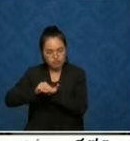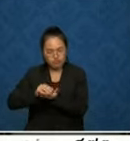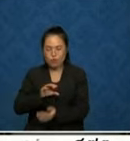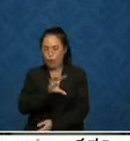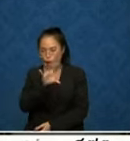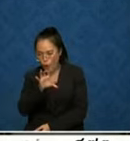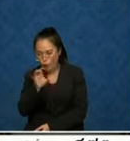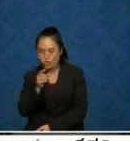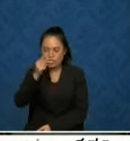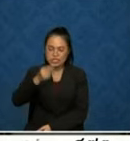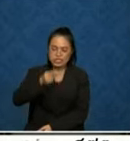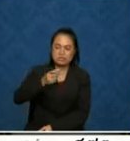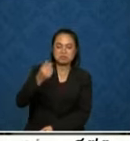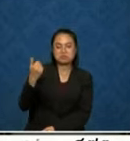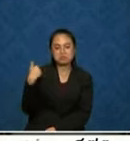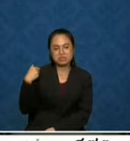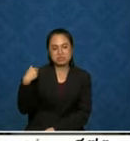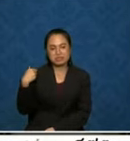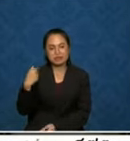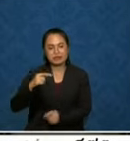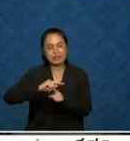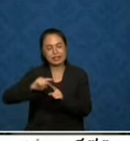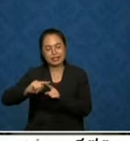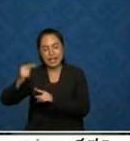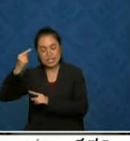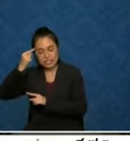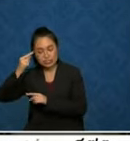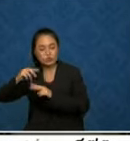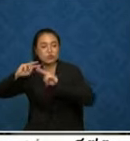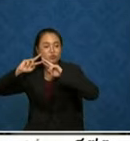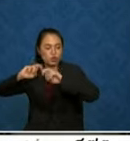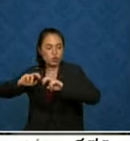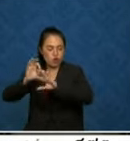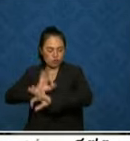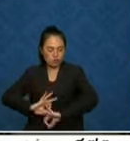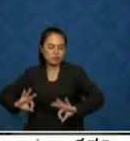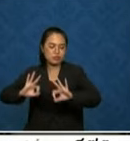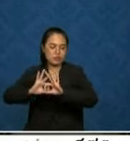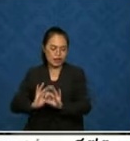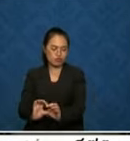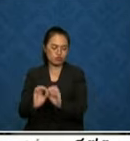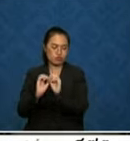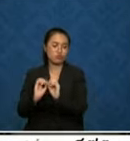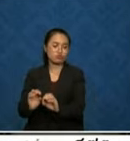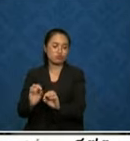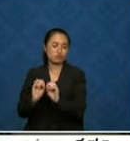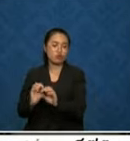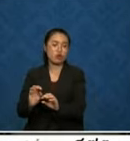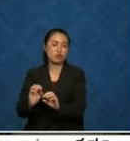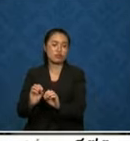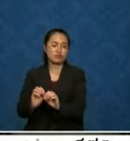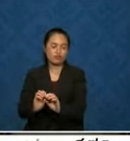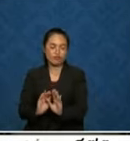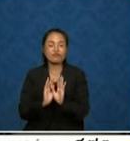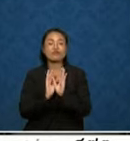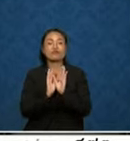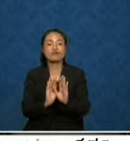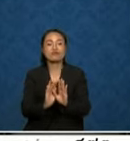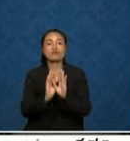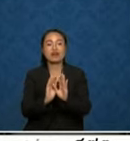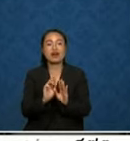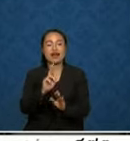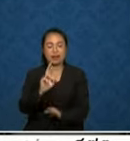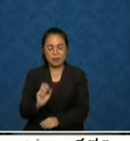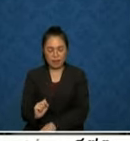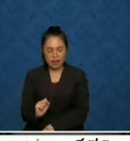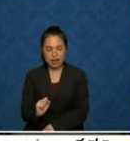วงบ้างเสมือนจริงบ้างทักษะการคิดเชิงวิเคราะห์วิพากษ์เป็นสิ่งสำคัญดิฉันจึงขอฝากประเด็นนี้นะคะไว้ในสภ